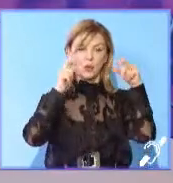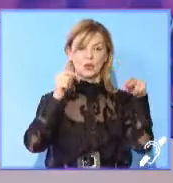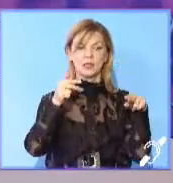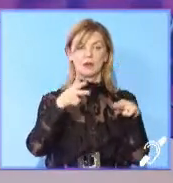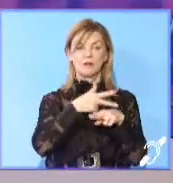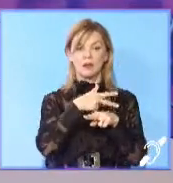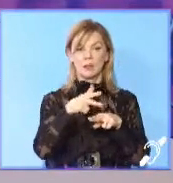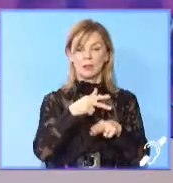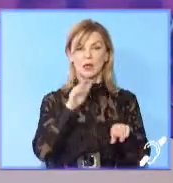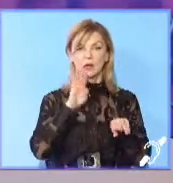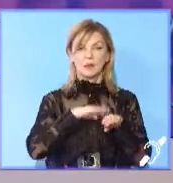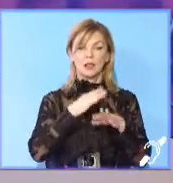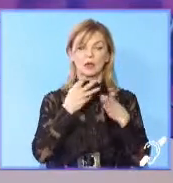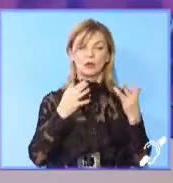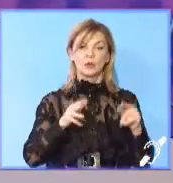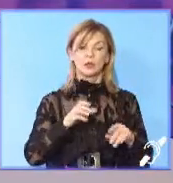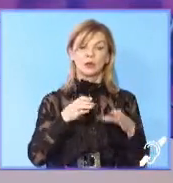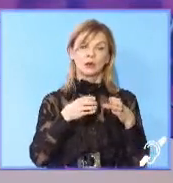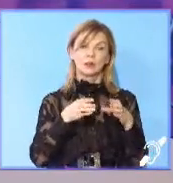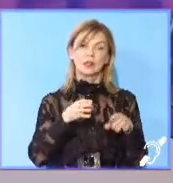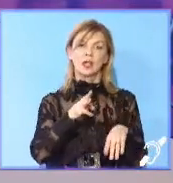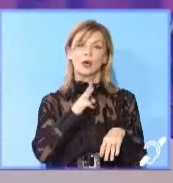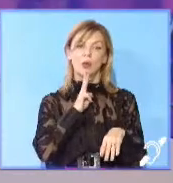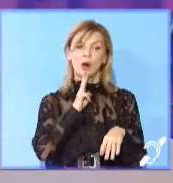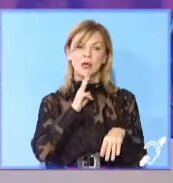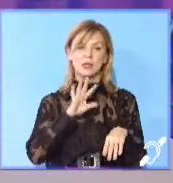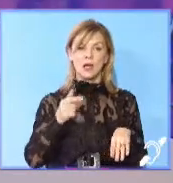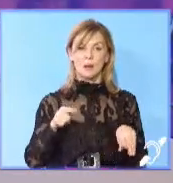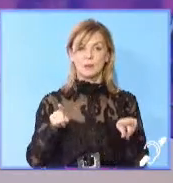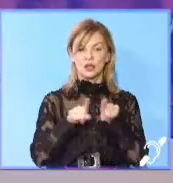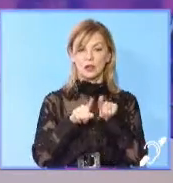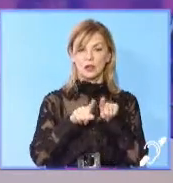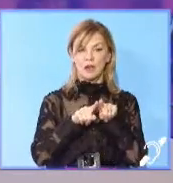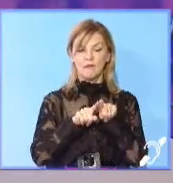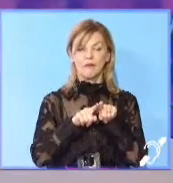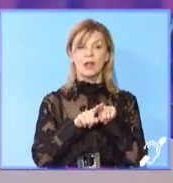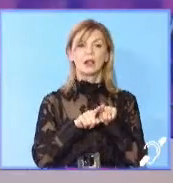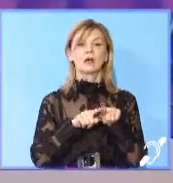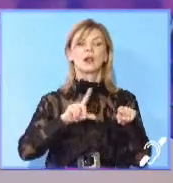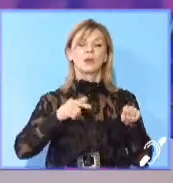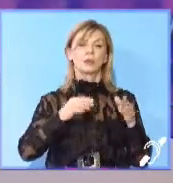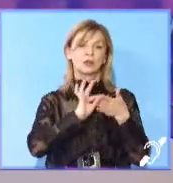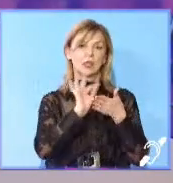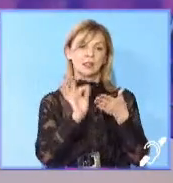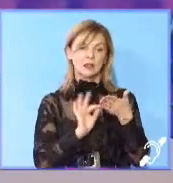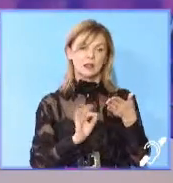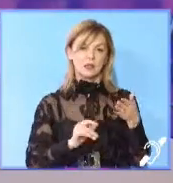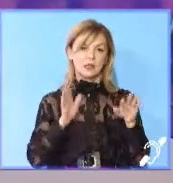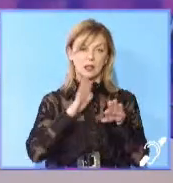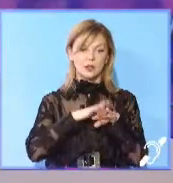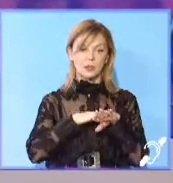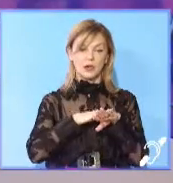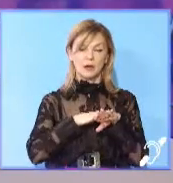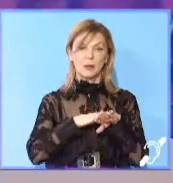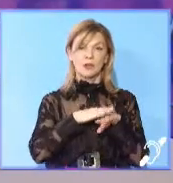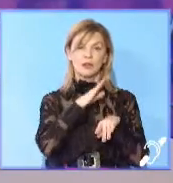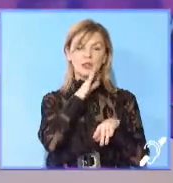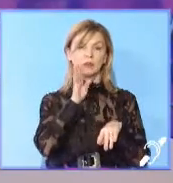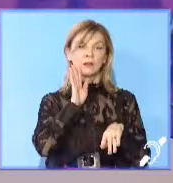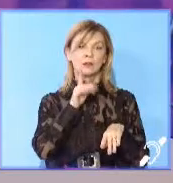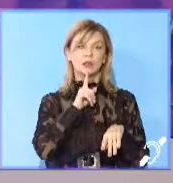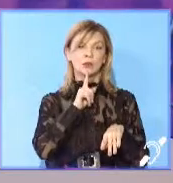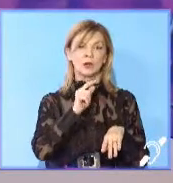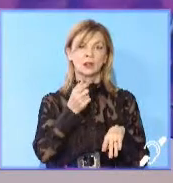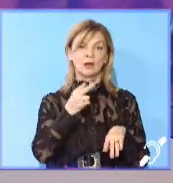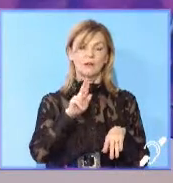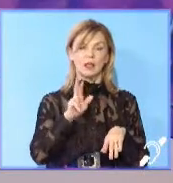și informații pe numărul de WhatsApp 0746 145 204. De asemenea, ne puteți contacta și pe pagina de